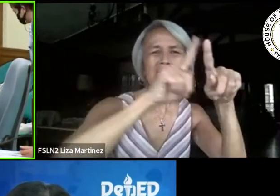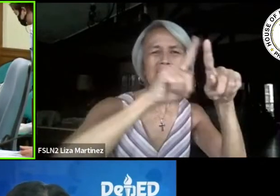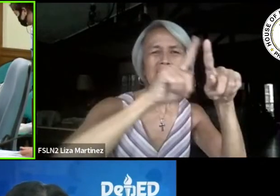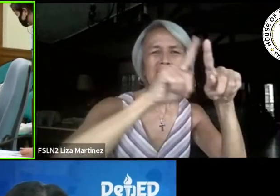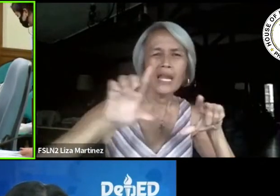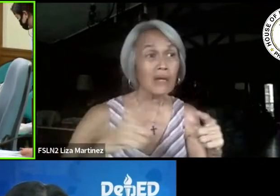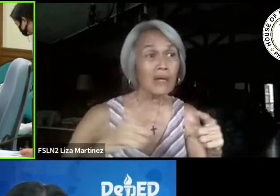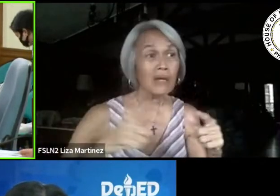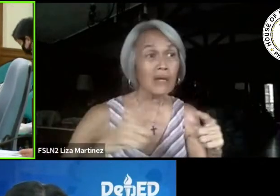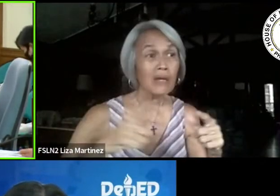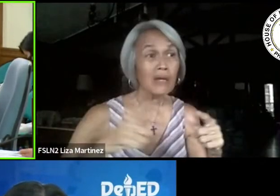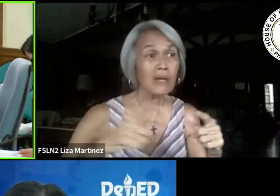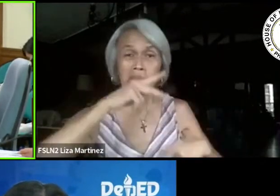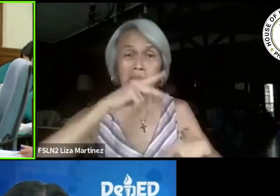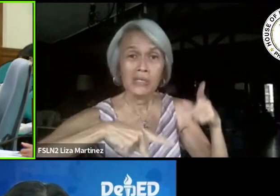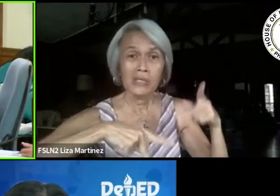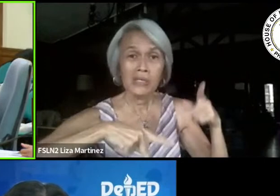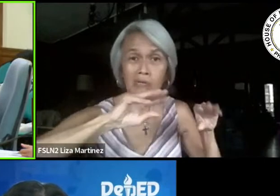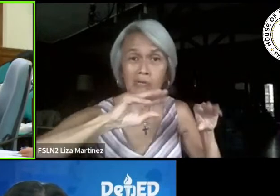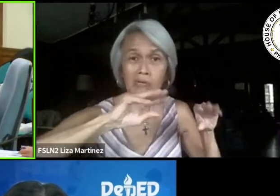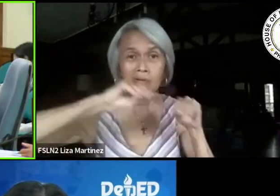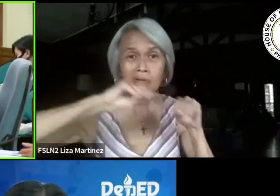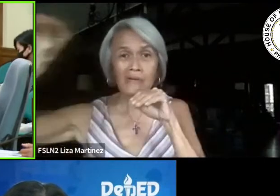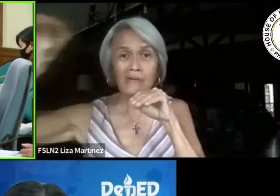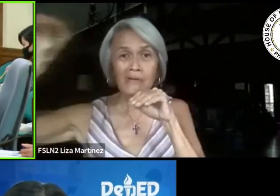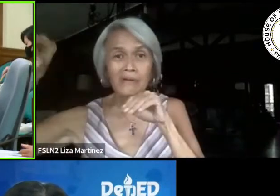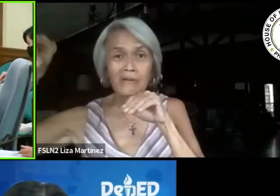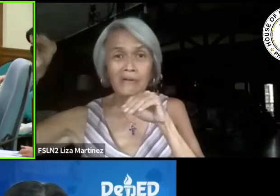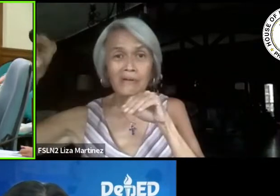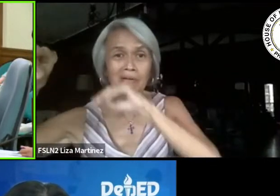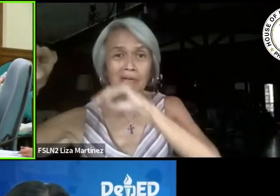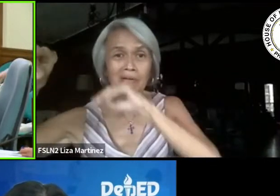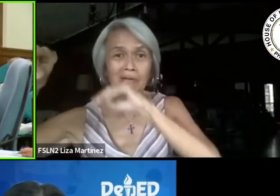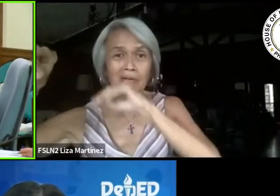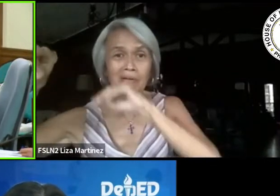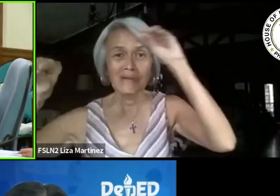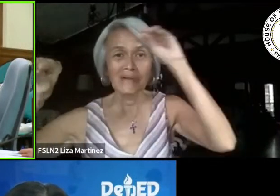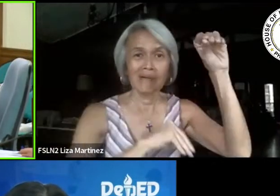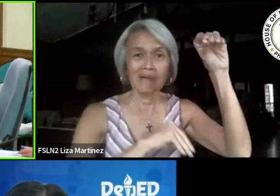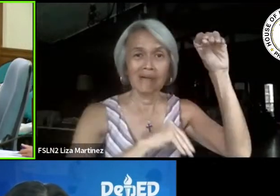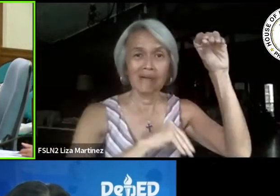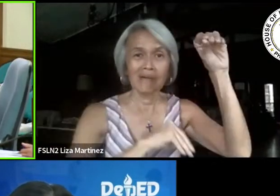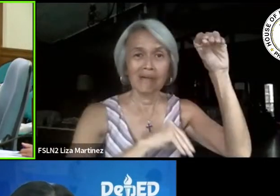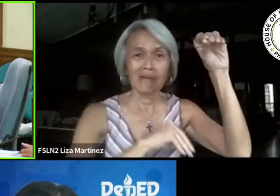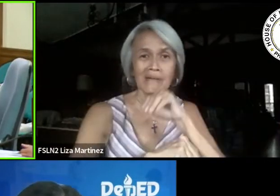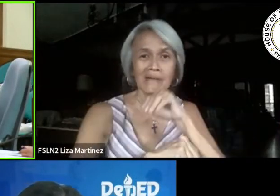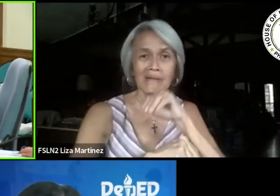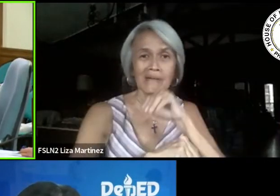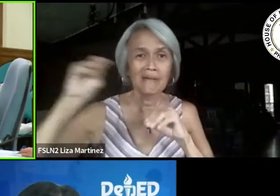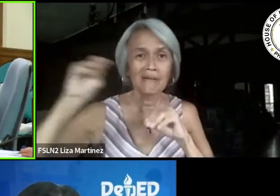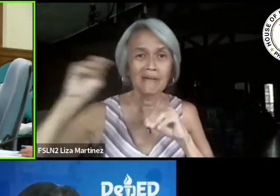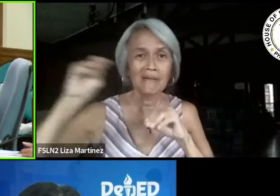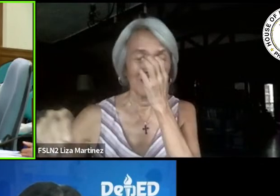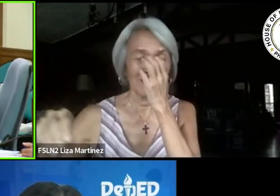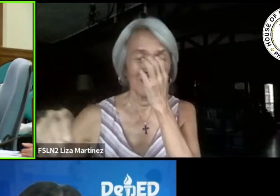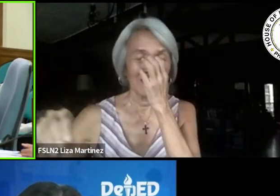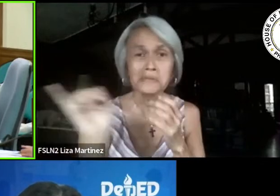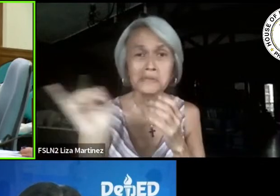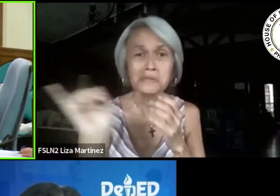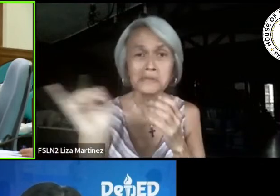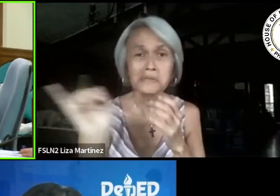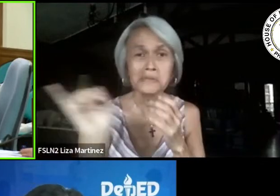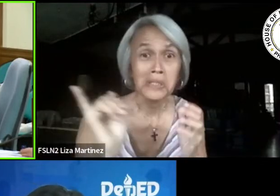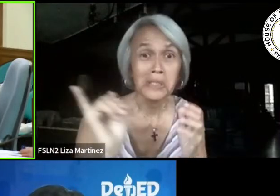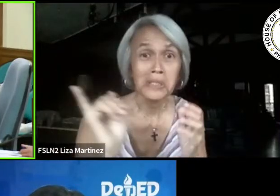to migrate? Kunyari, gusto nilang tumira sa ibang probinsya pero hindi sila pinanganak doon. Paano kung hindi nila, ano yun, hindi